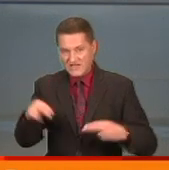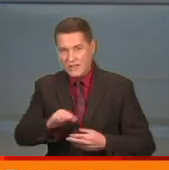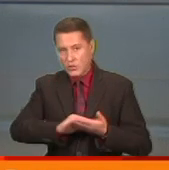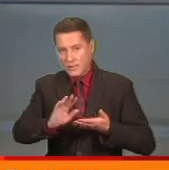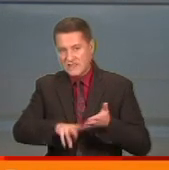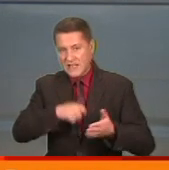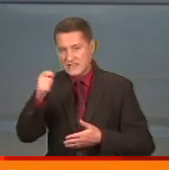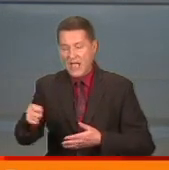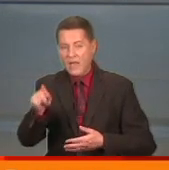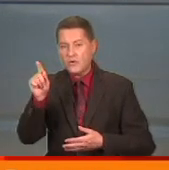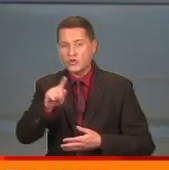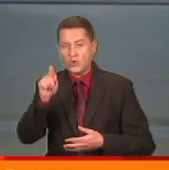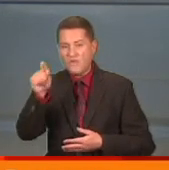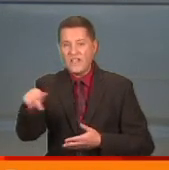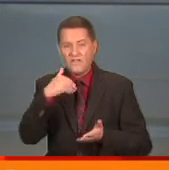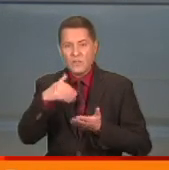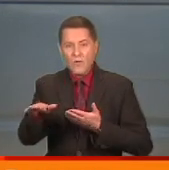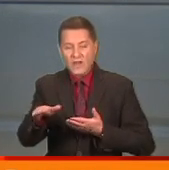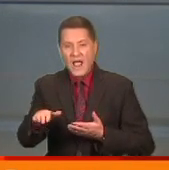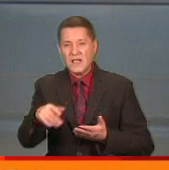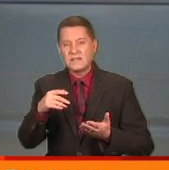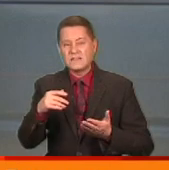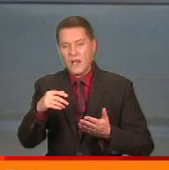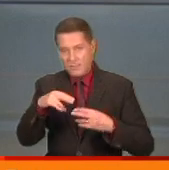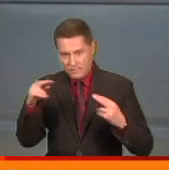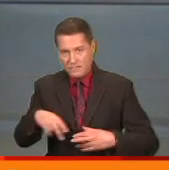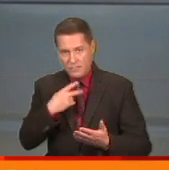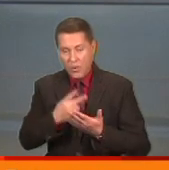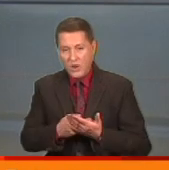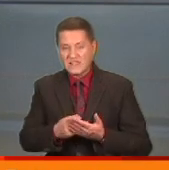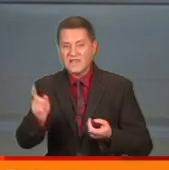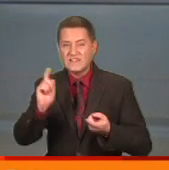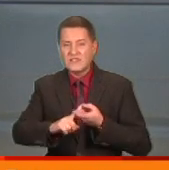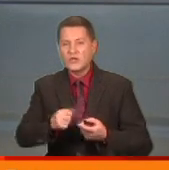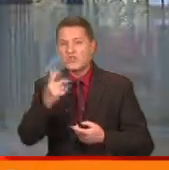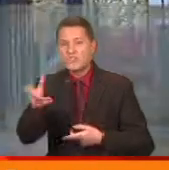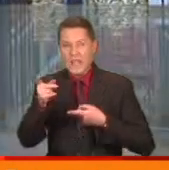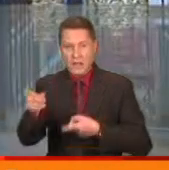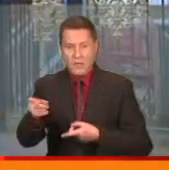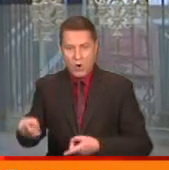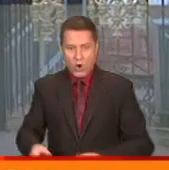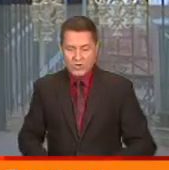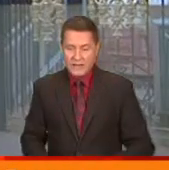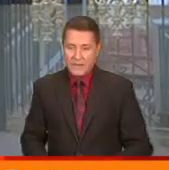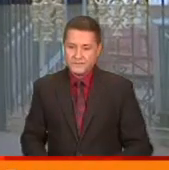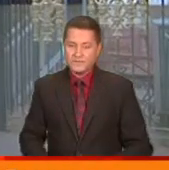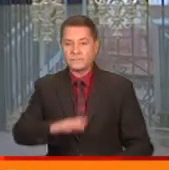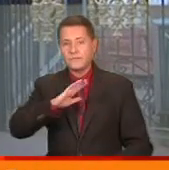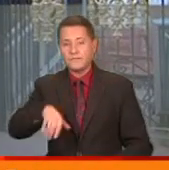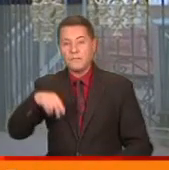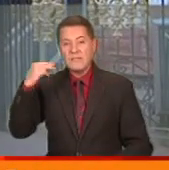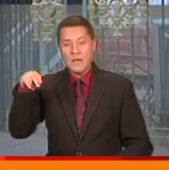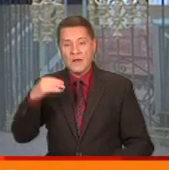заяву, що він відмовляється давати покази у зв'язку з численними погрозами. Після перерви